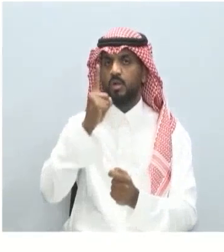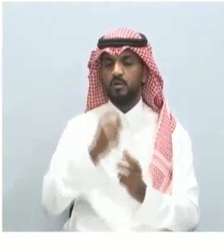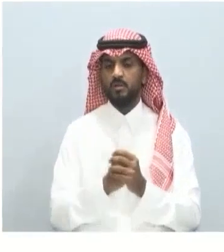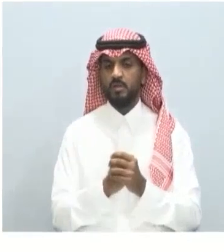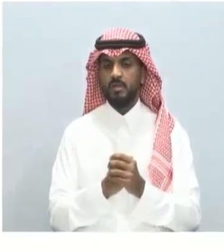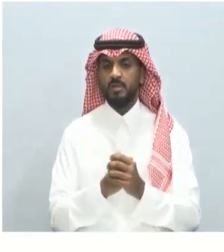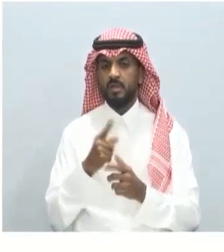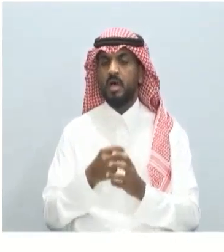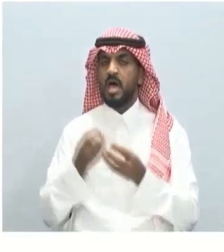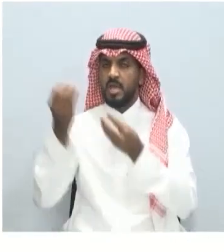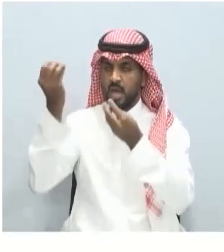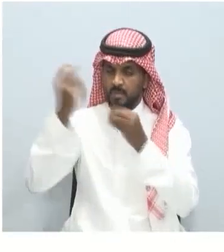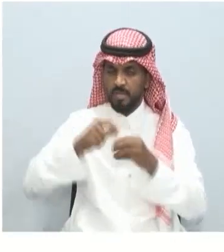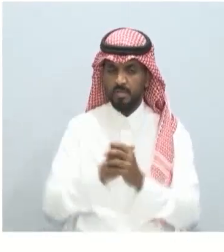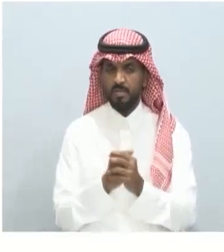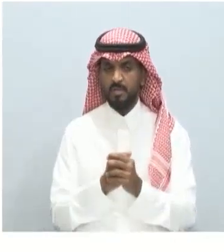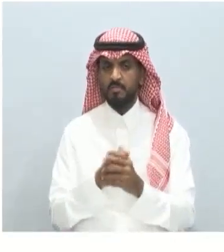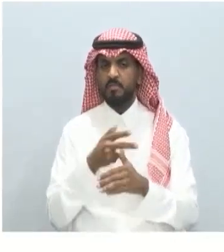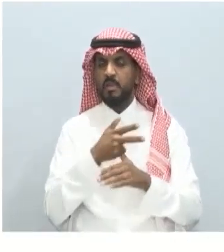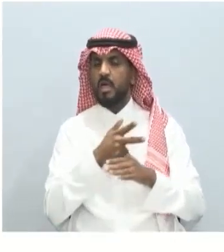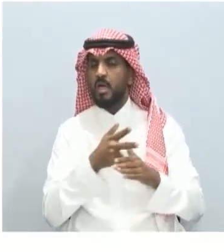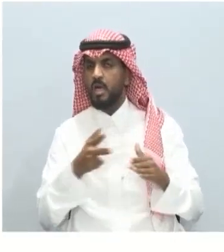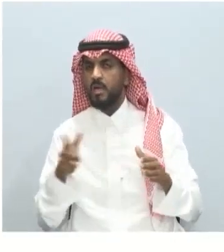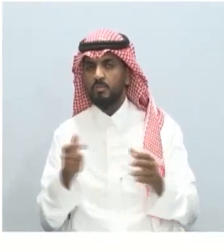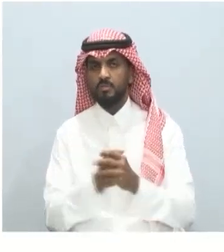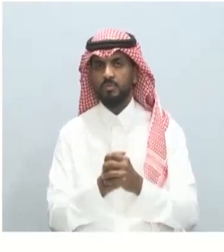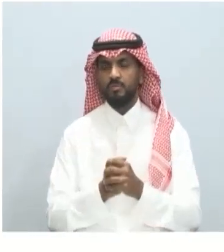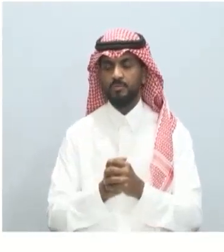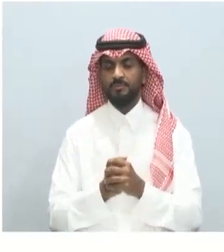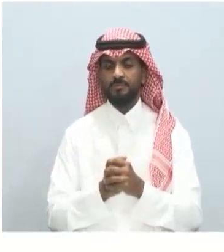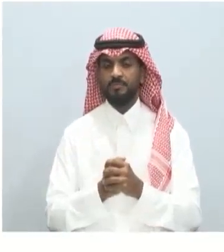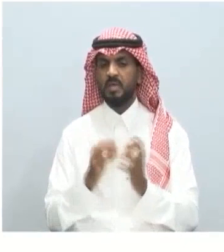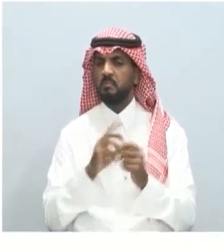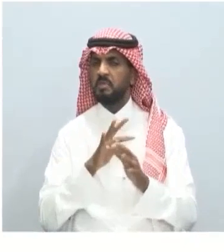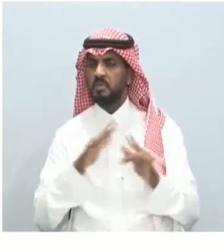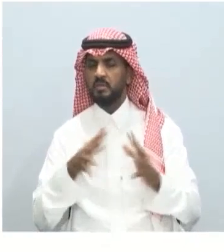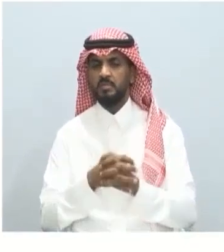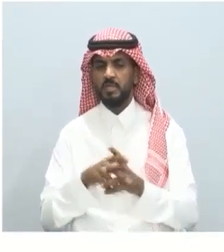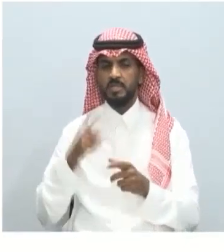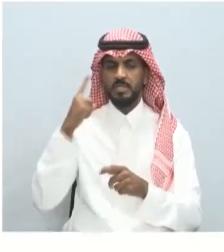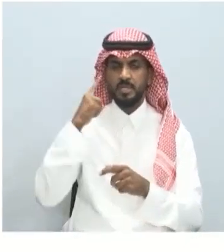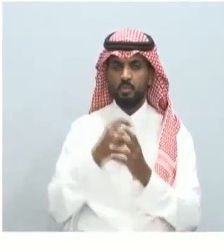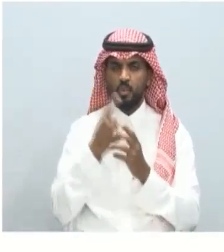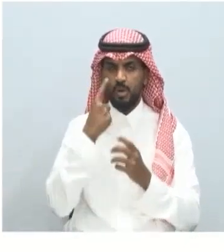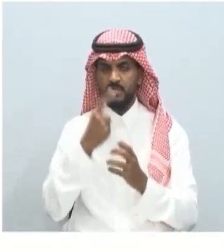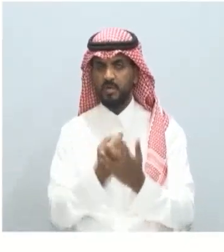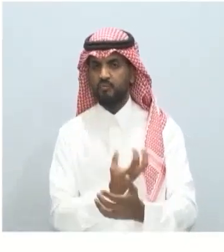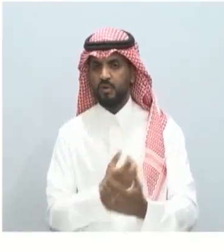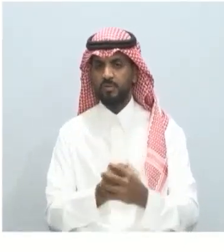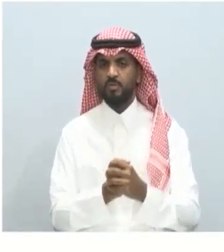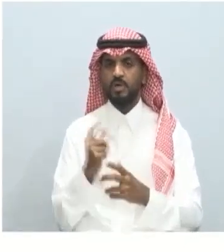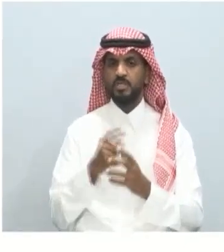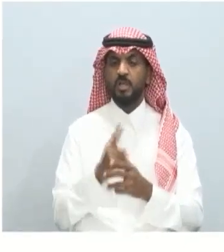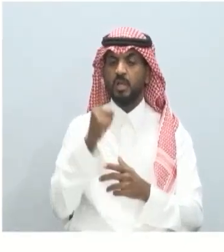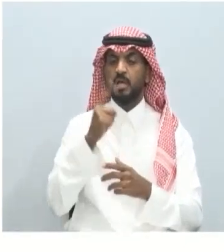ذلك ان الله قد انع عم علينا بنعم نعدها فلا نحصيها ومنها السمع والبصر والفؤاد وقد جعل